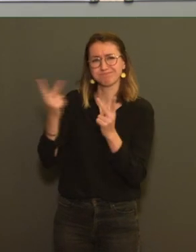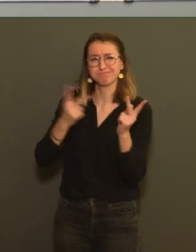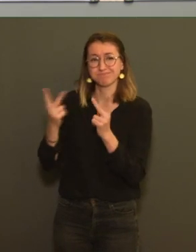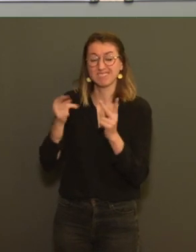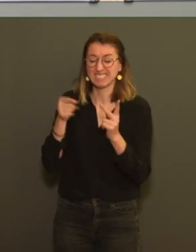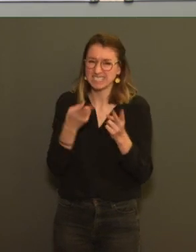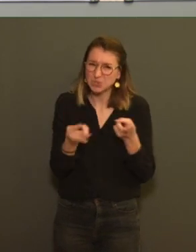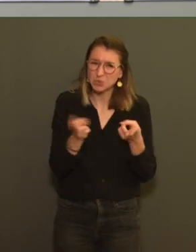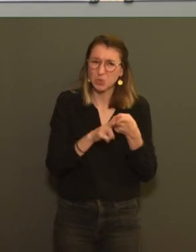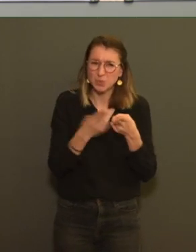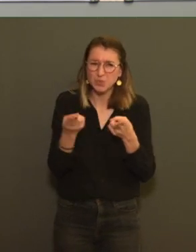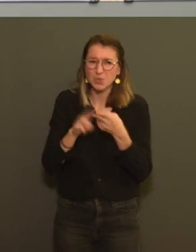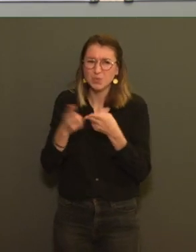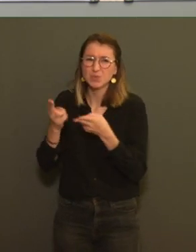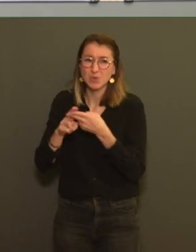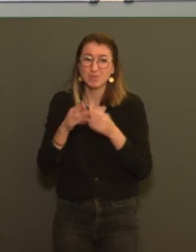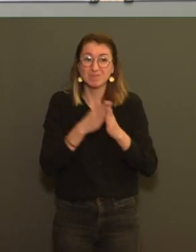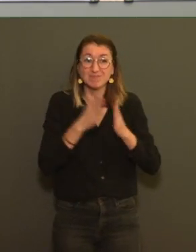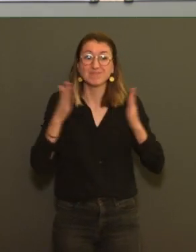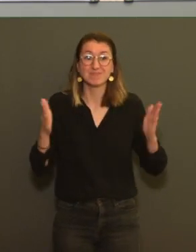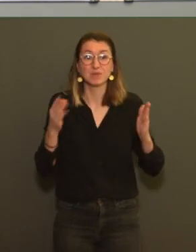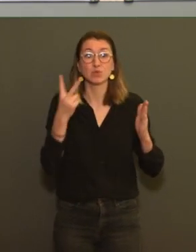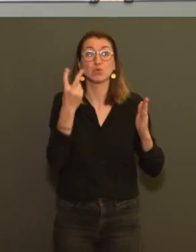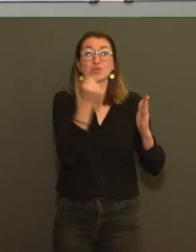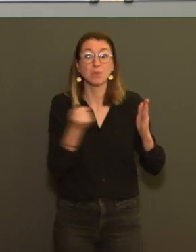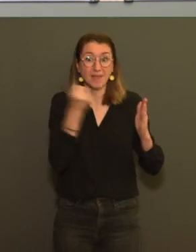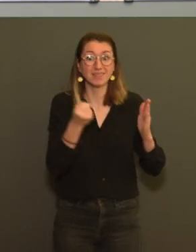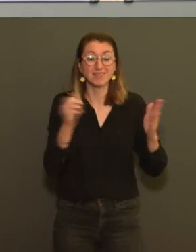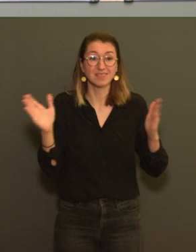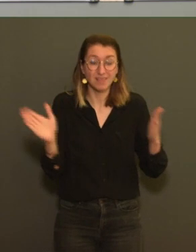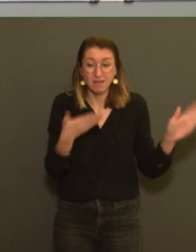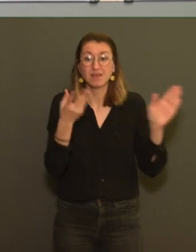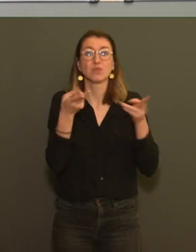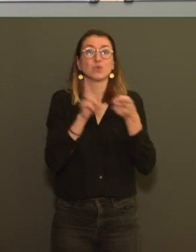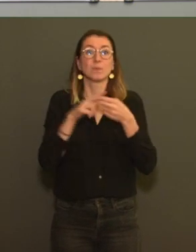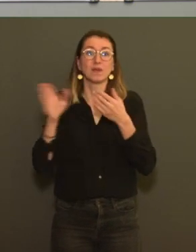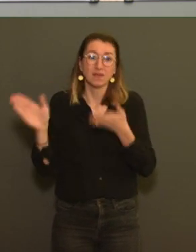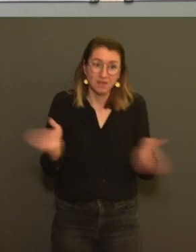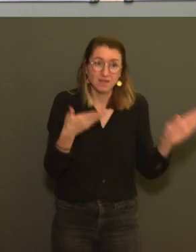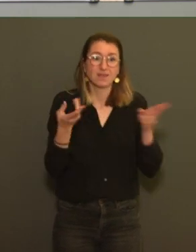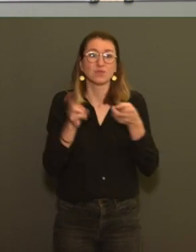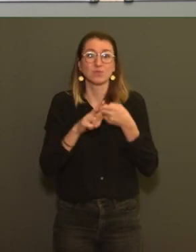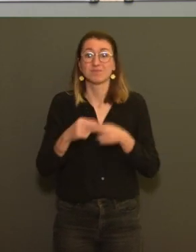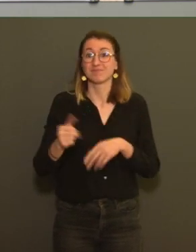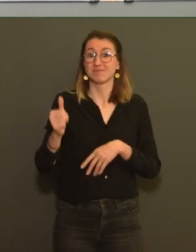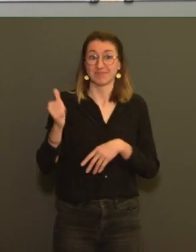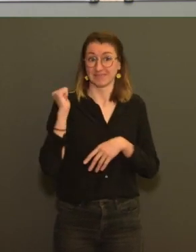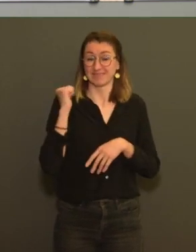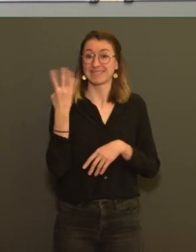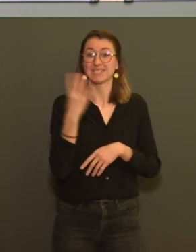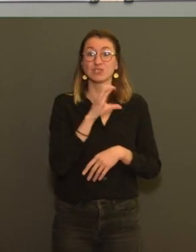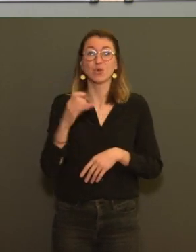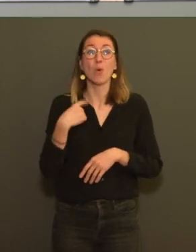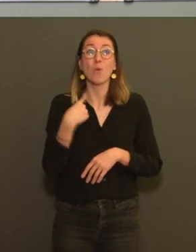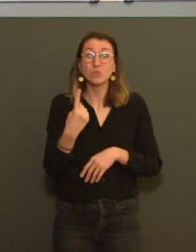toutes les 2 semaines. Hier, nous avons eu 411 nouveaux patients admis. 411,